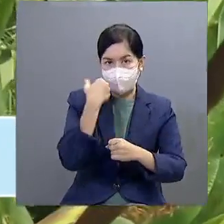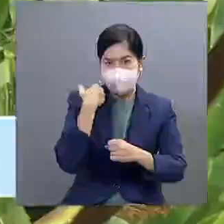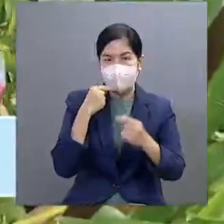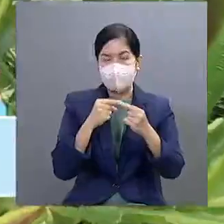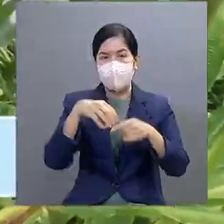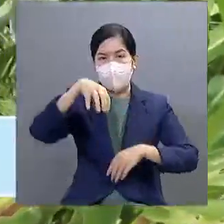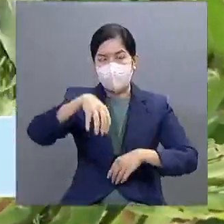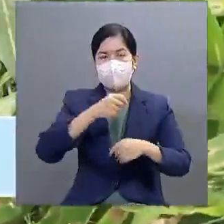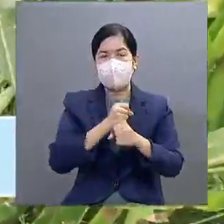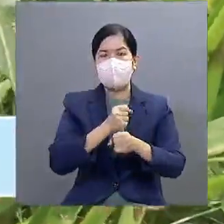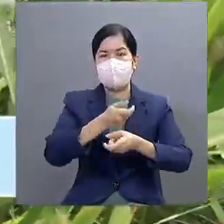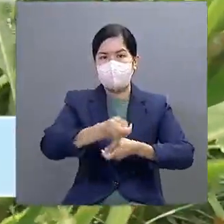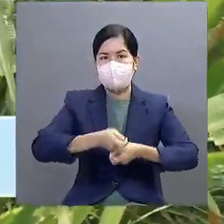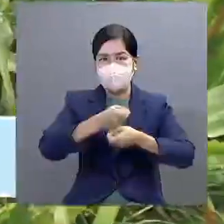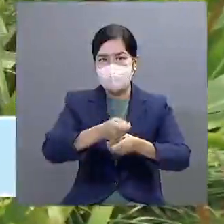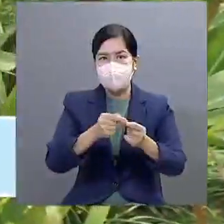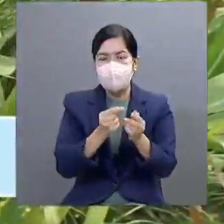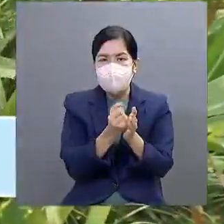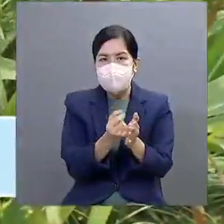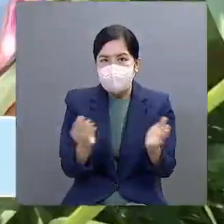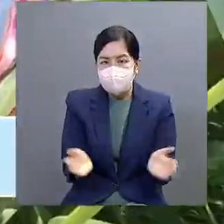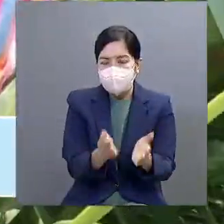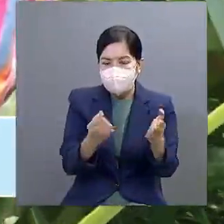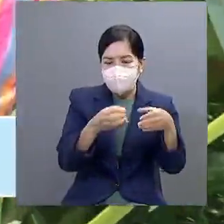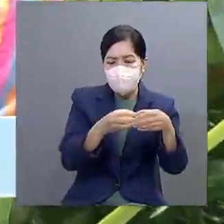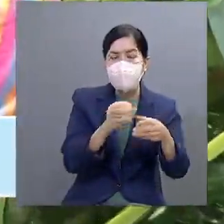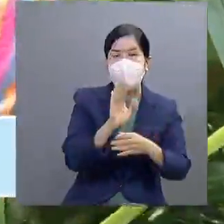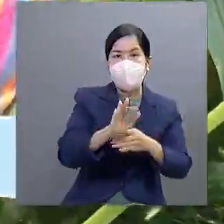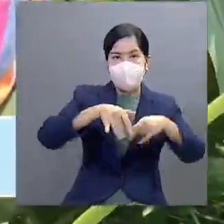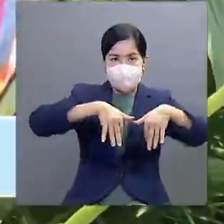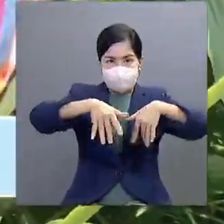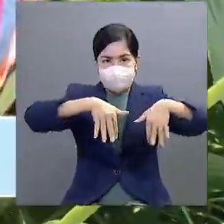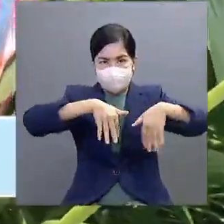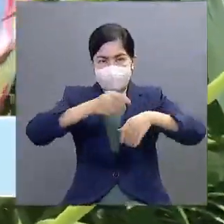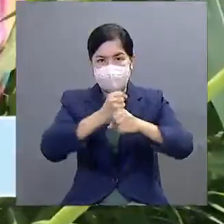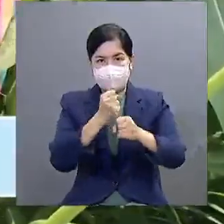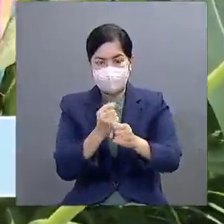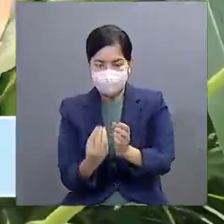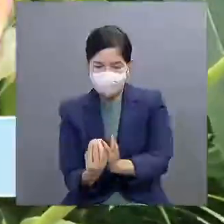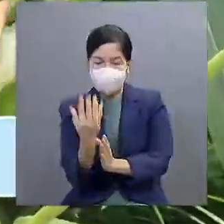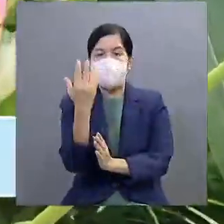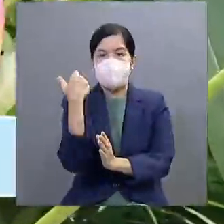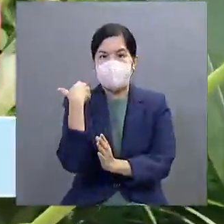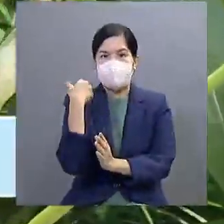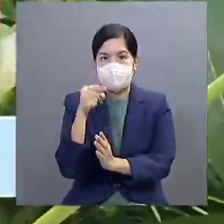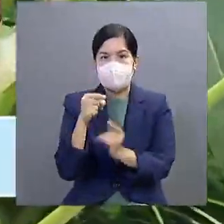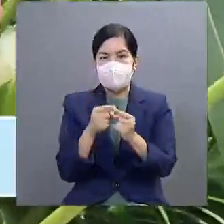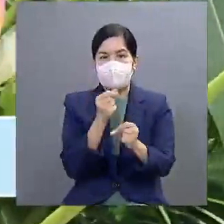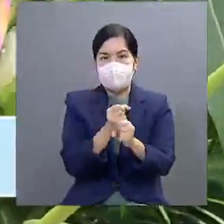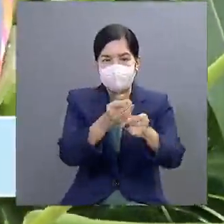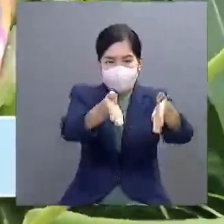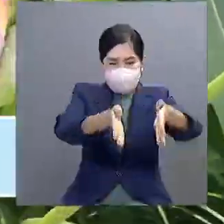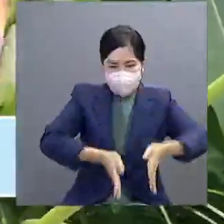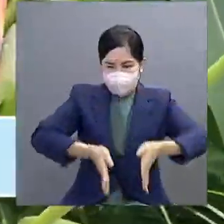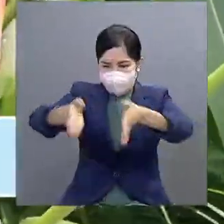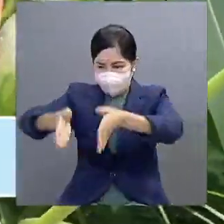นุนให้ชาวบ้านรวมกลุ่มกันเป็นกลุ่มส่งเสริมอาชีพการเกษตรข้าวโพด8แถวพร้อมทำแปลงสาธิตถ่ายทอดเทคนิคการปลูกการเก็บเกี่ยว